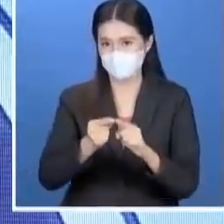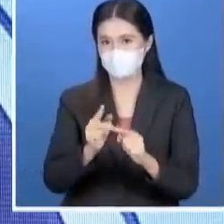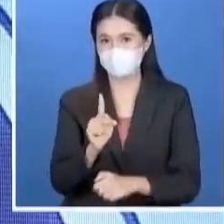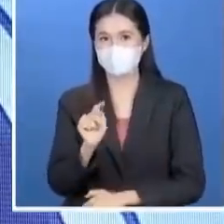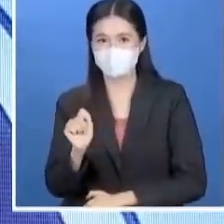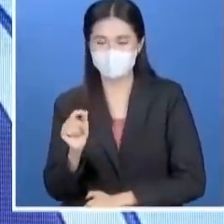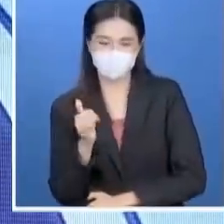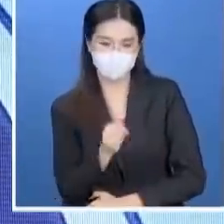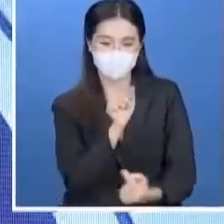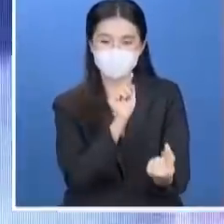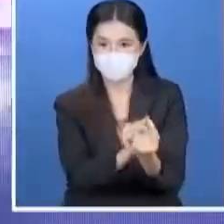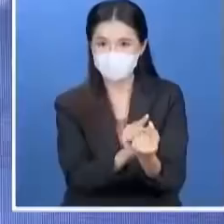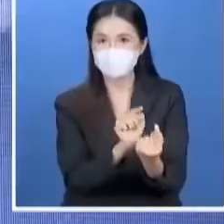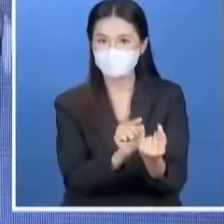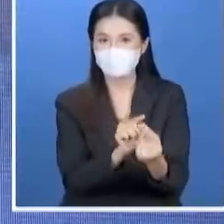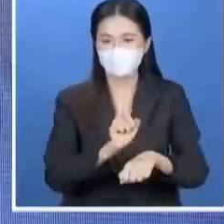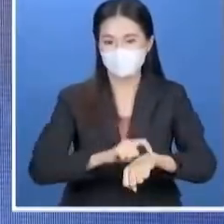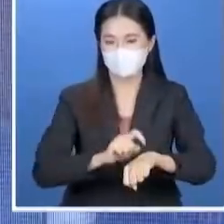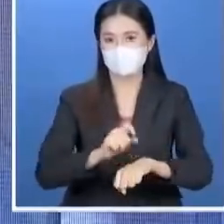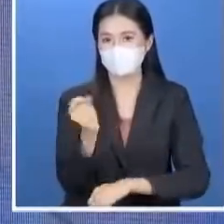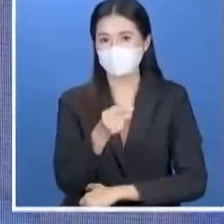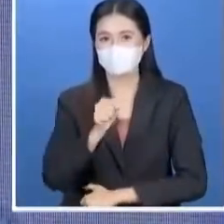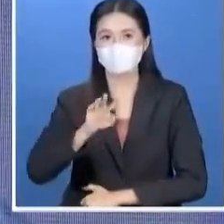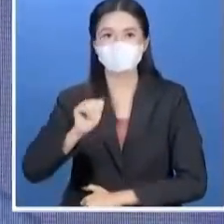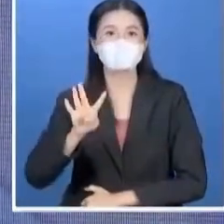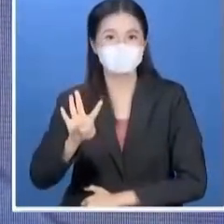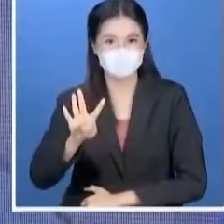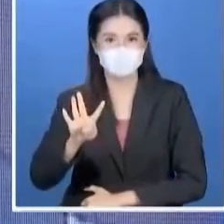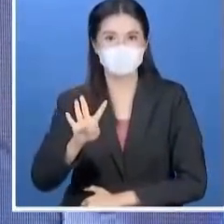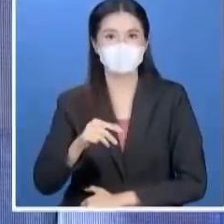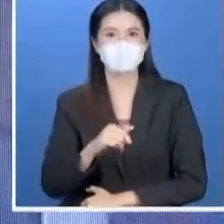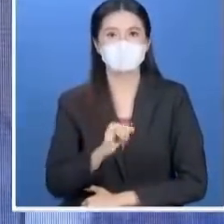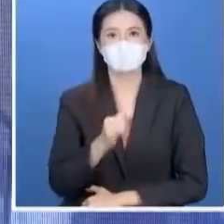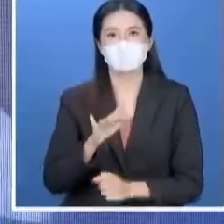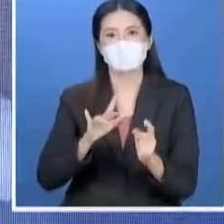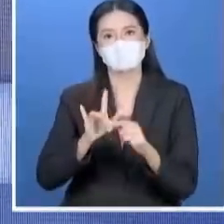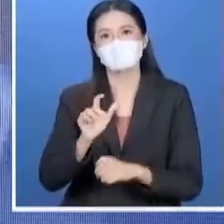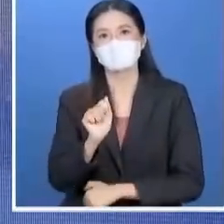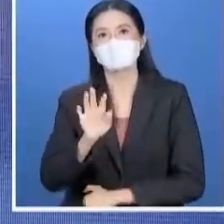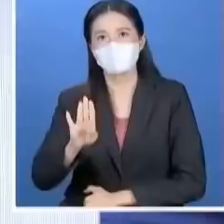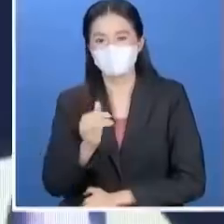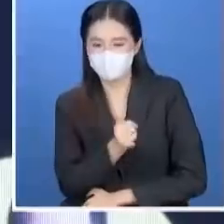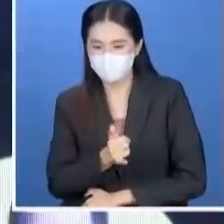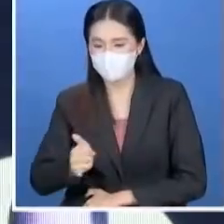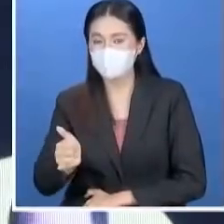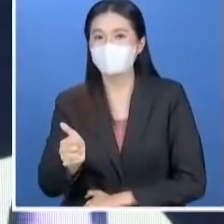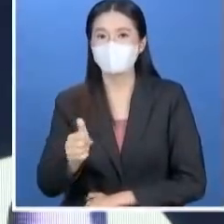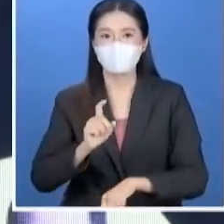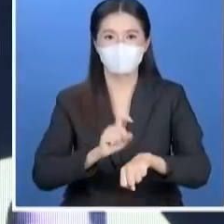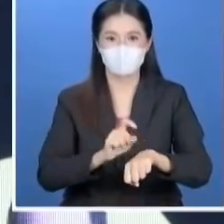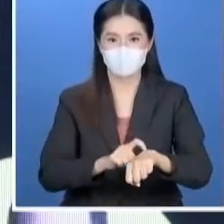ได้เดินทางมาถึงอู่เรือจากนั้นเวลา 01:44 นาทีนายจ๊อบได้ออกจากอู่เรือ NBC ต่อมาเว